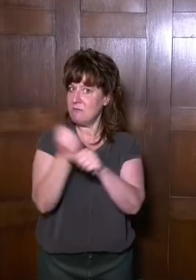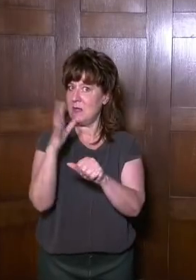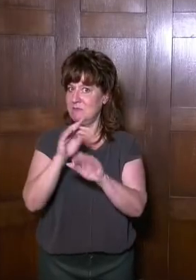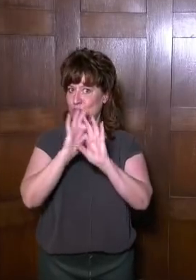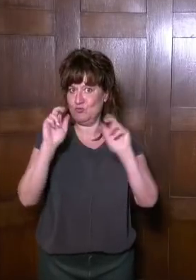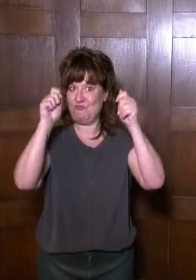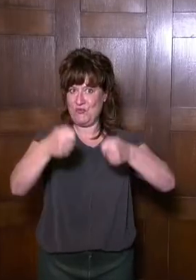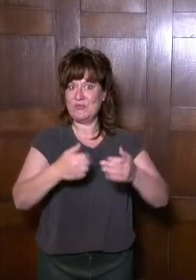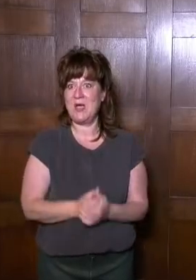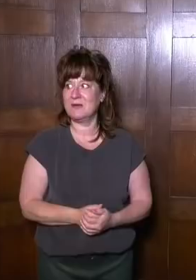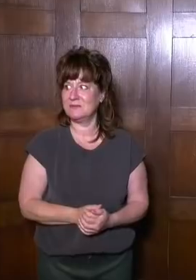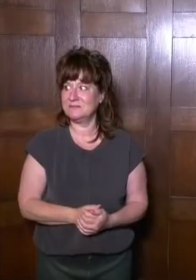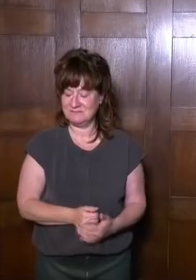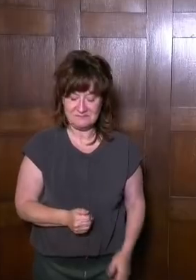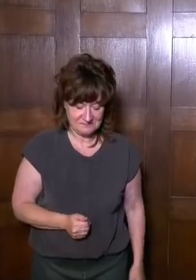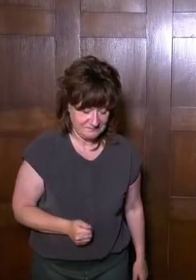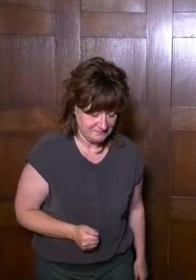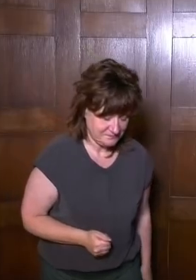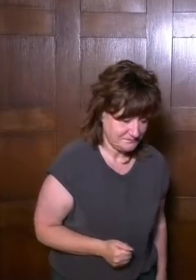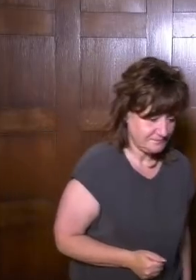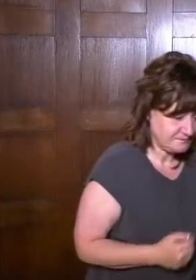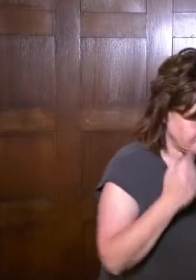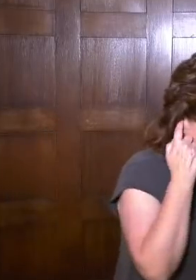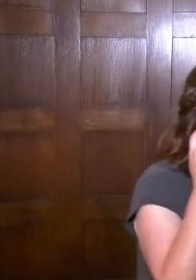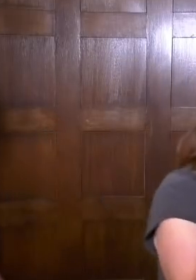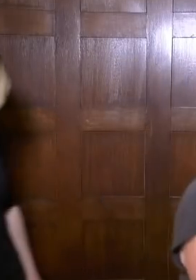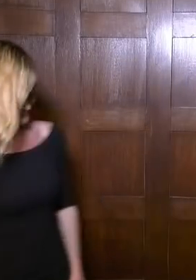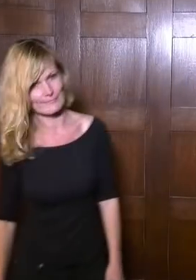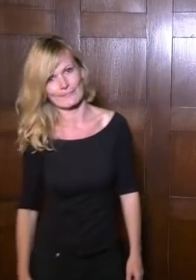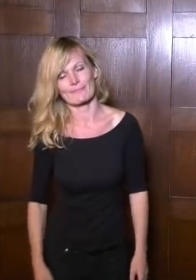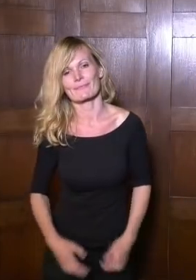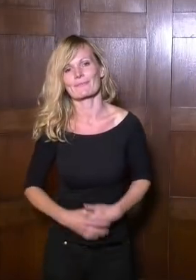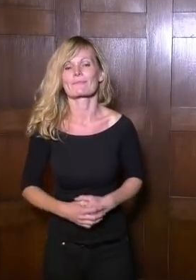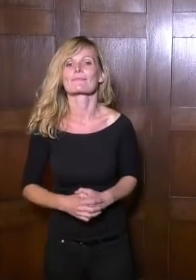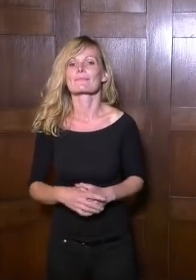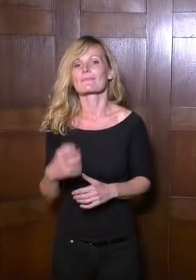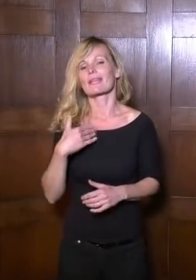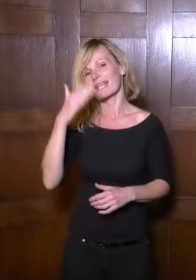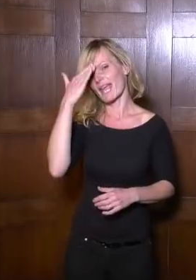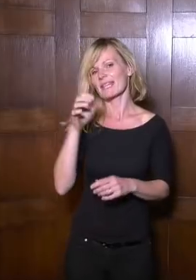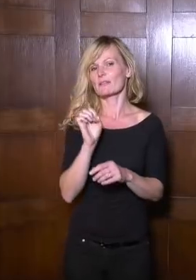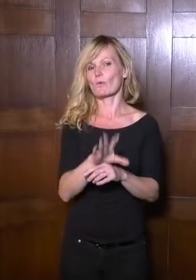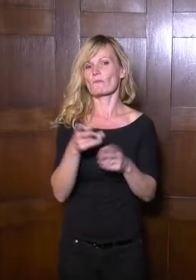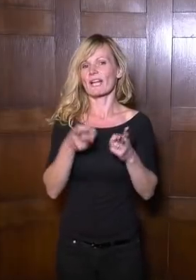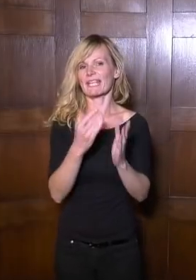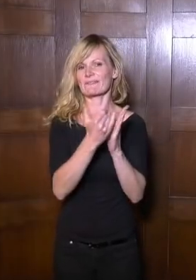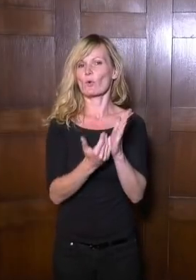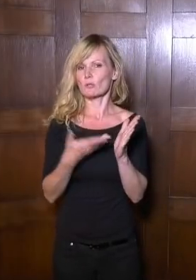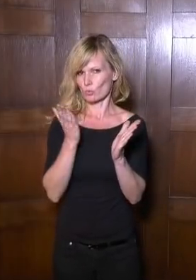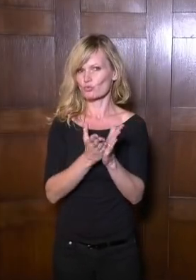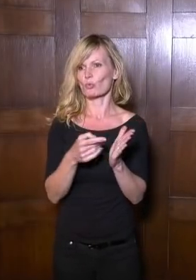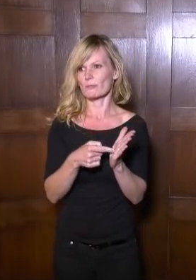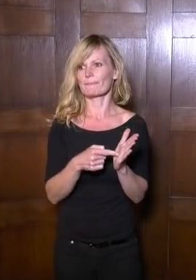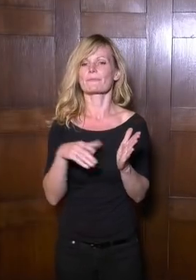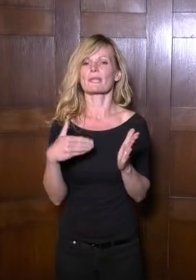Vorschlag? Bitte schön. Ja, also ich kenne den Entwurf der Rechtsverordnung schon. Es gibt ja dann